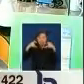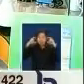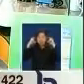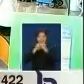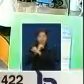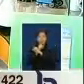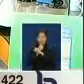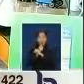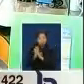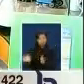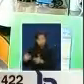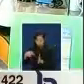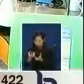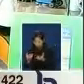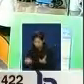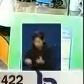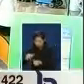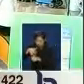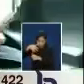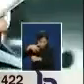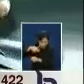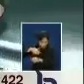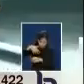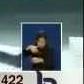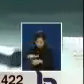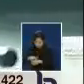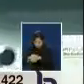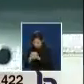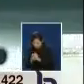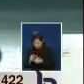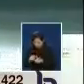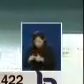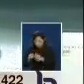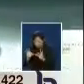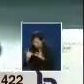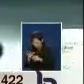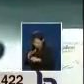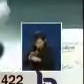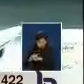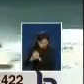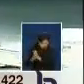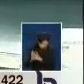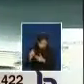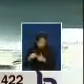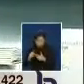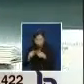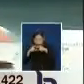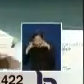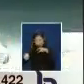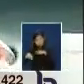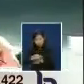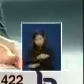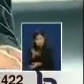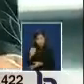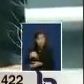อันนี้จะมีการแจกจ่ายเป็นยังไงครับมีข้อมูลเหล่านี้ด้วย ก็เป็นให้เด็กงานพวกนี้กระทรวงศึกษาครับที่ท่านนายกสั่งการว่าให้ดูแ